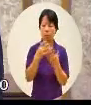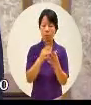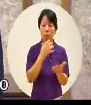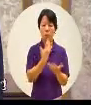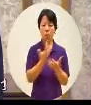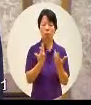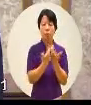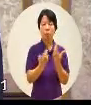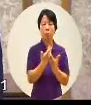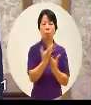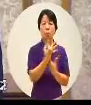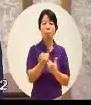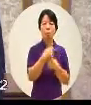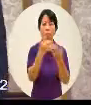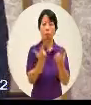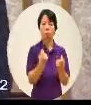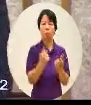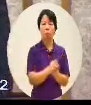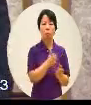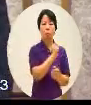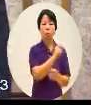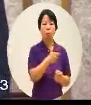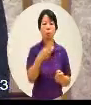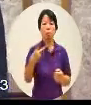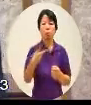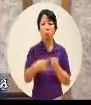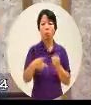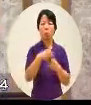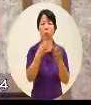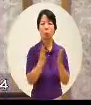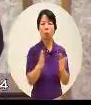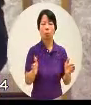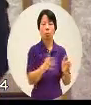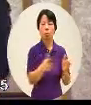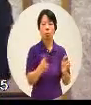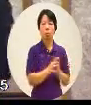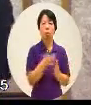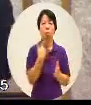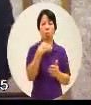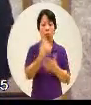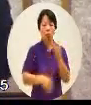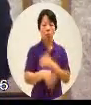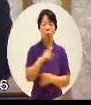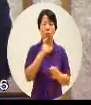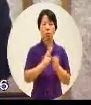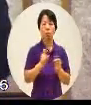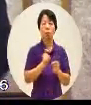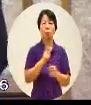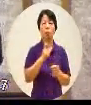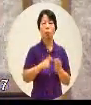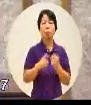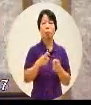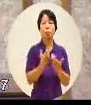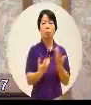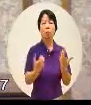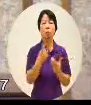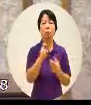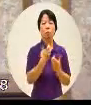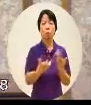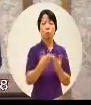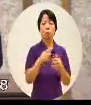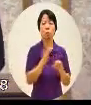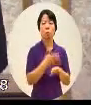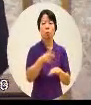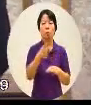数，所以事实上是0到2分，所以这个 0到2分，所以我的集聚不会被扣10分，顶多是被扣了2分， 是这样。不友善的， 我